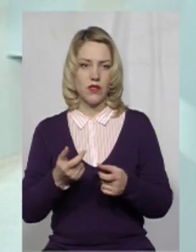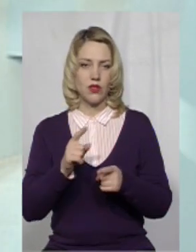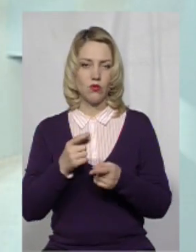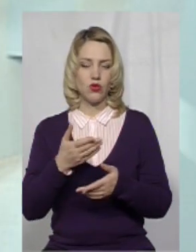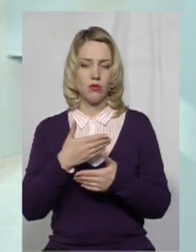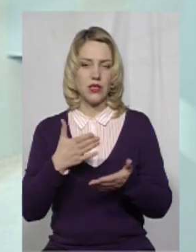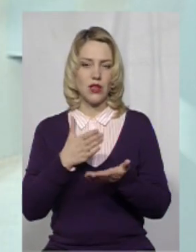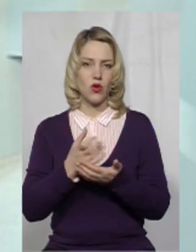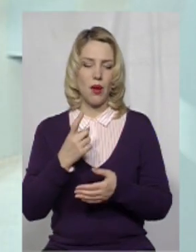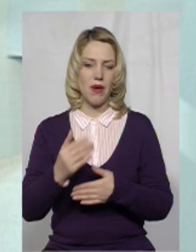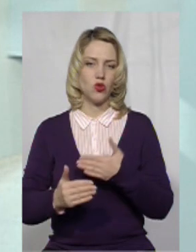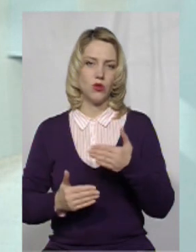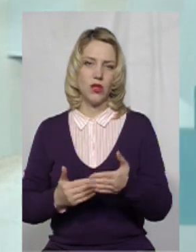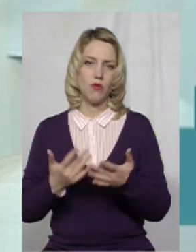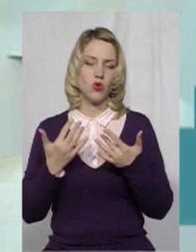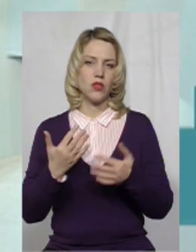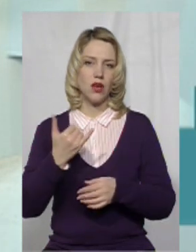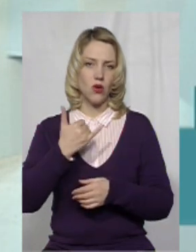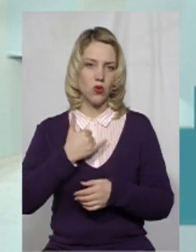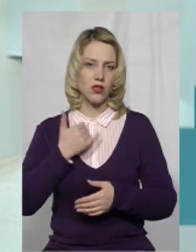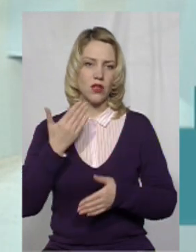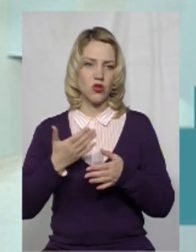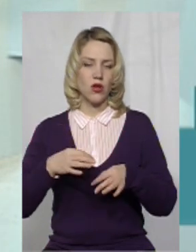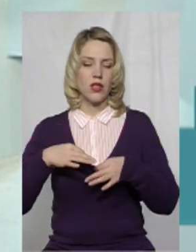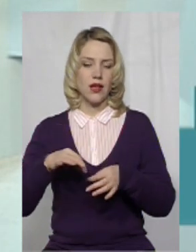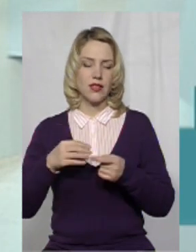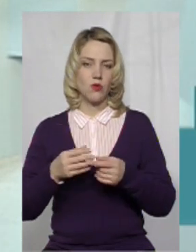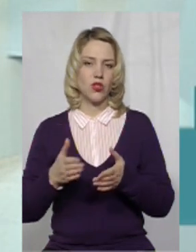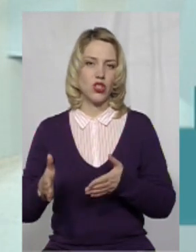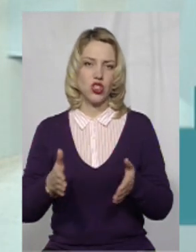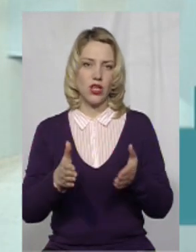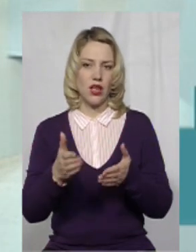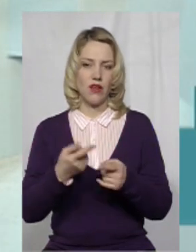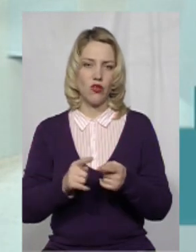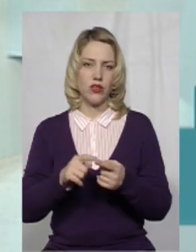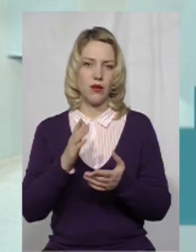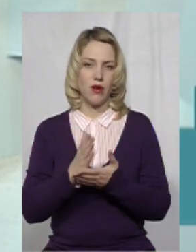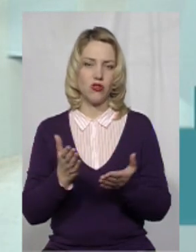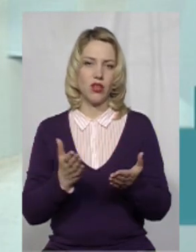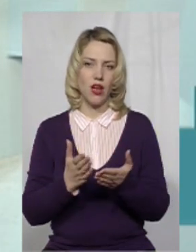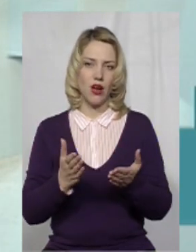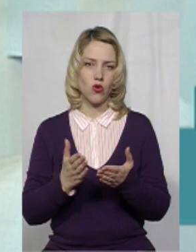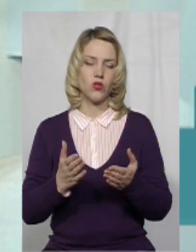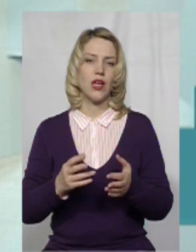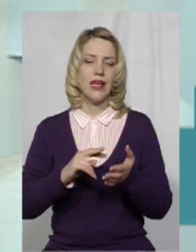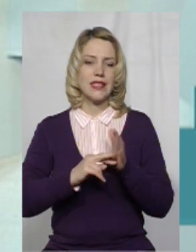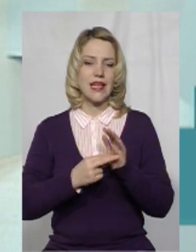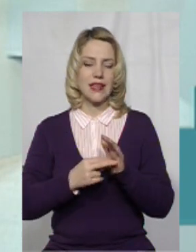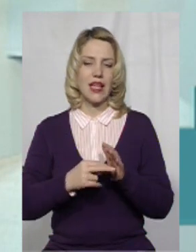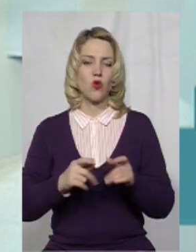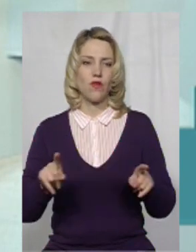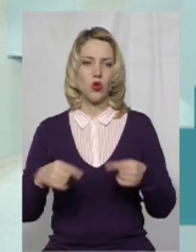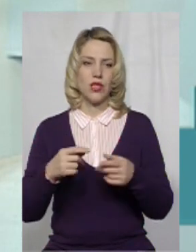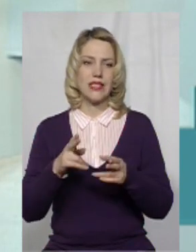знаходимося сьогодні на першому етапі, і оскільки в нас вже, якщо транспортні шляхи, вони мають вже якусь стратегію відновлення,